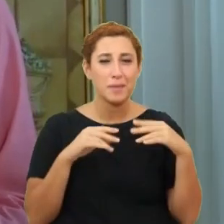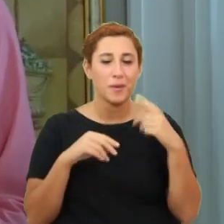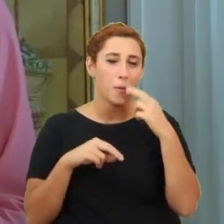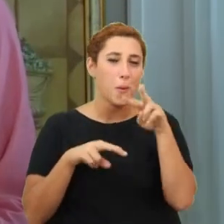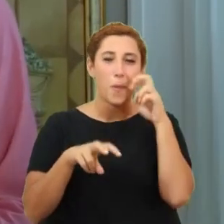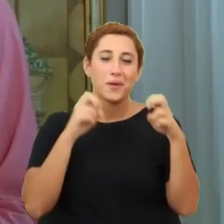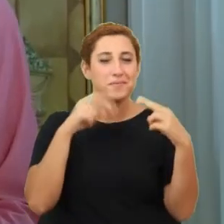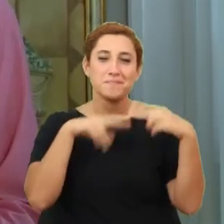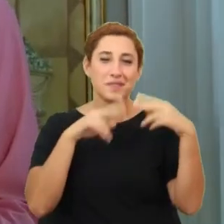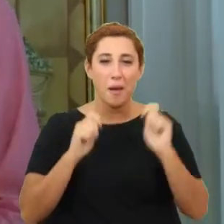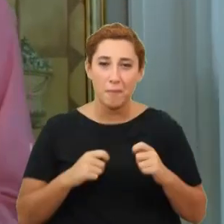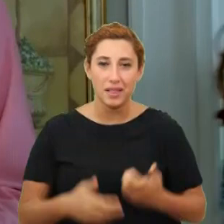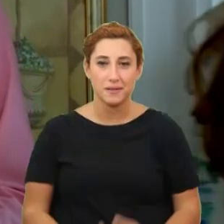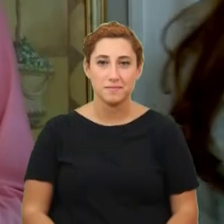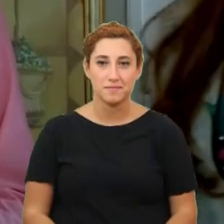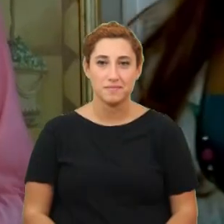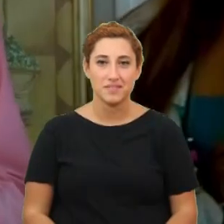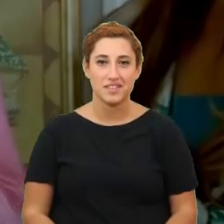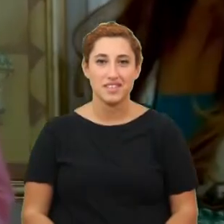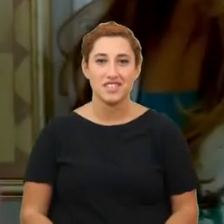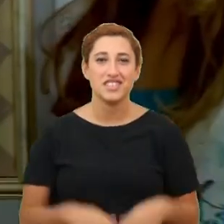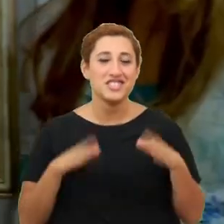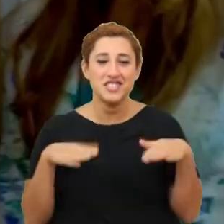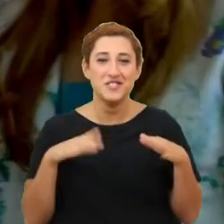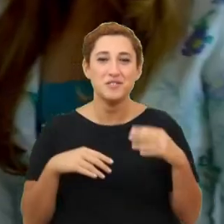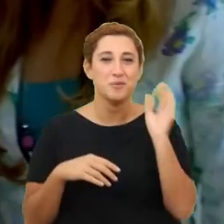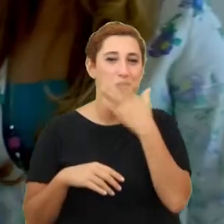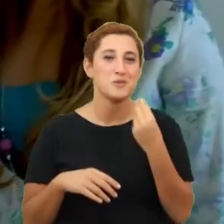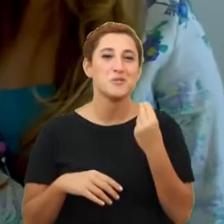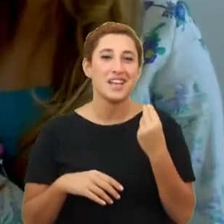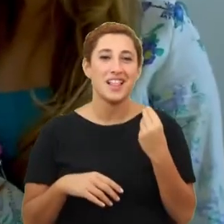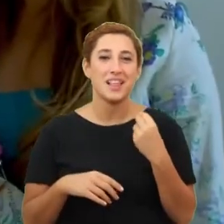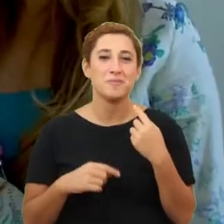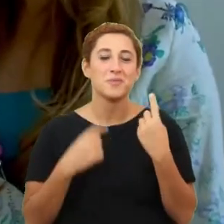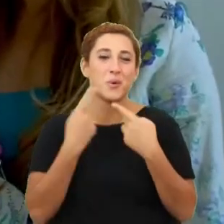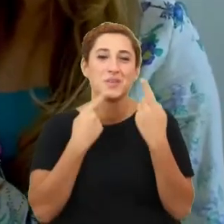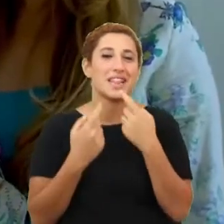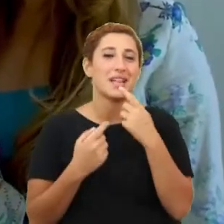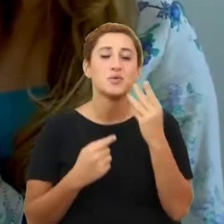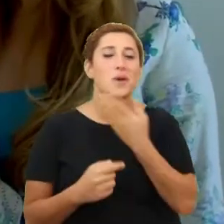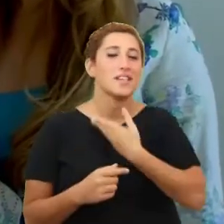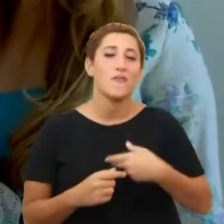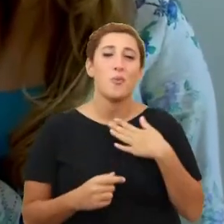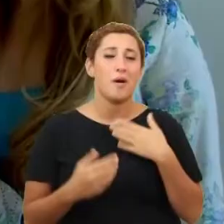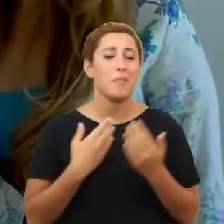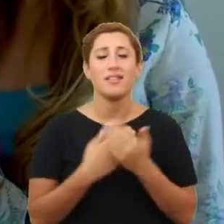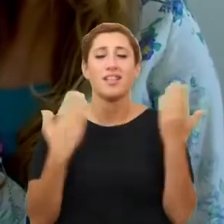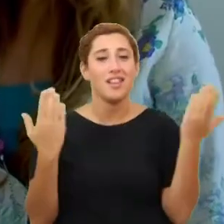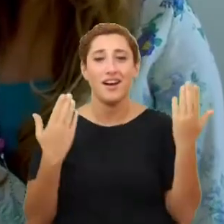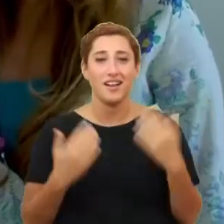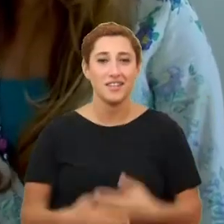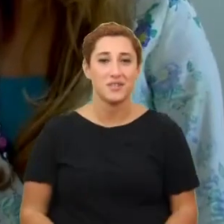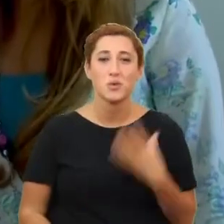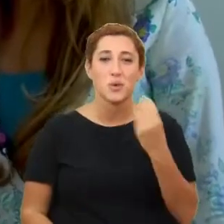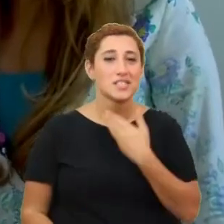gibi koklaşalım. Civcivim güzelim, dudu dilim, çok seviyorum. Aman